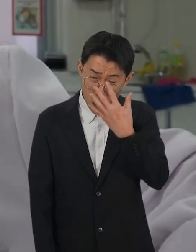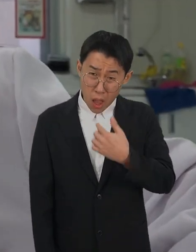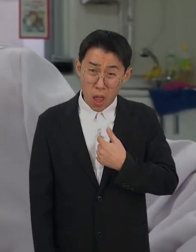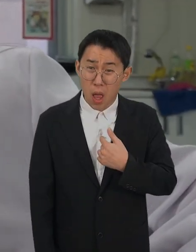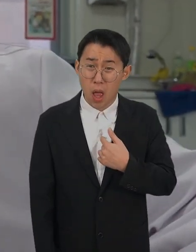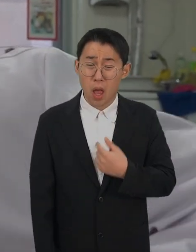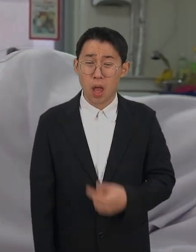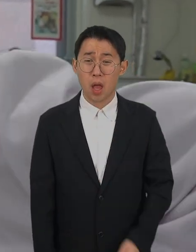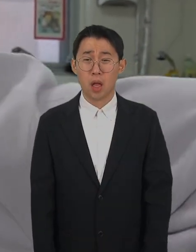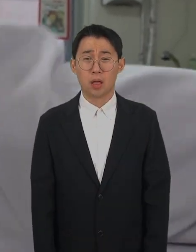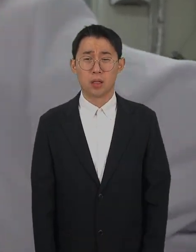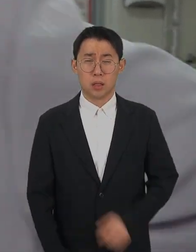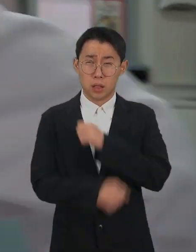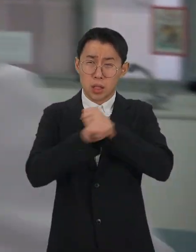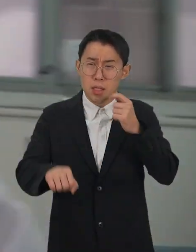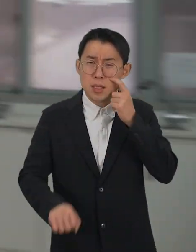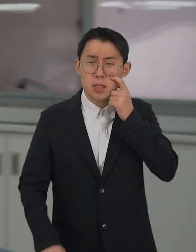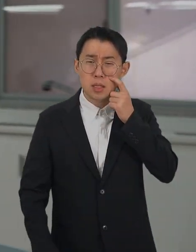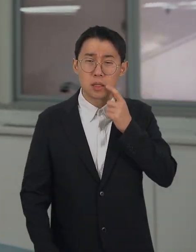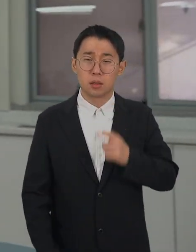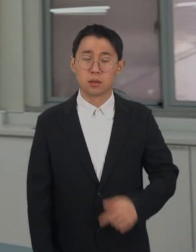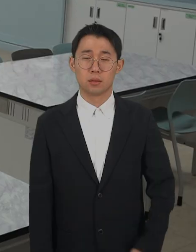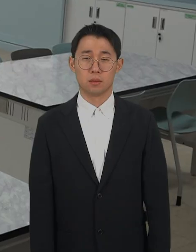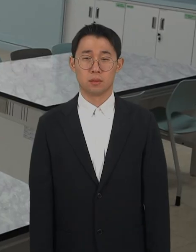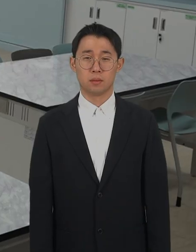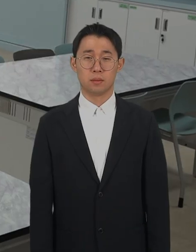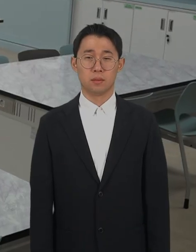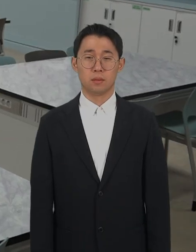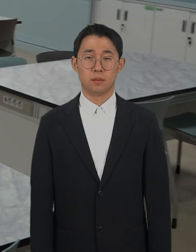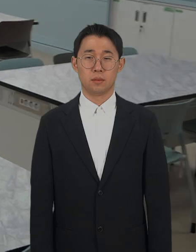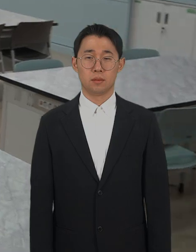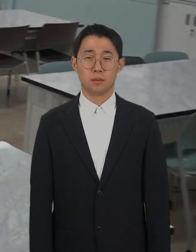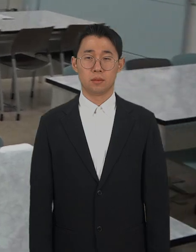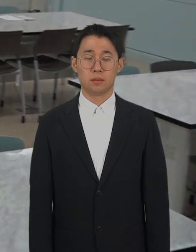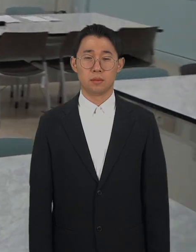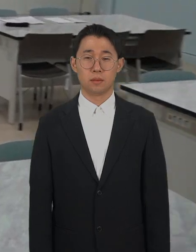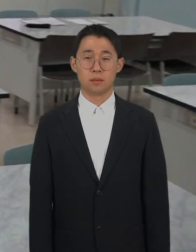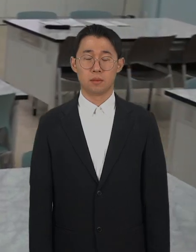야, 내가 도깨비 같이 생겼냐? 가만 안 둘 거야.